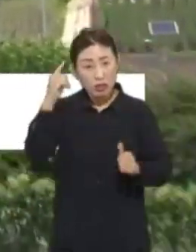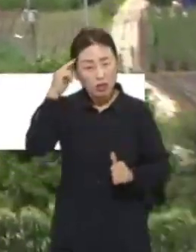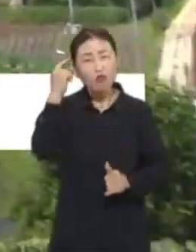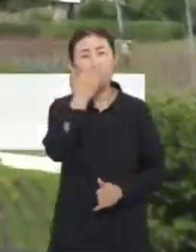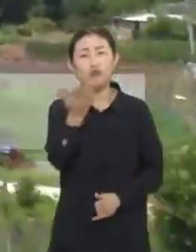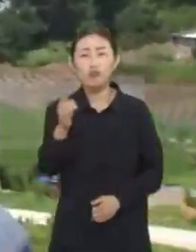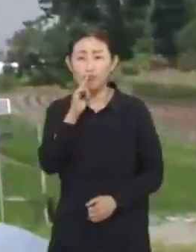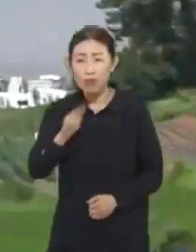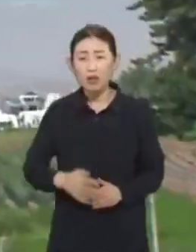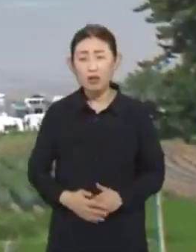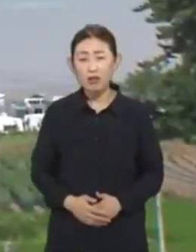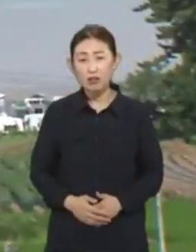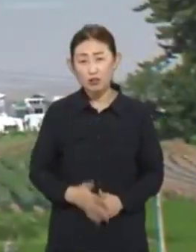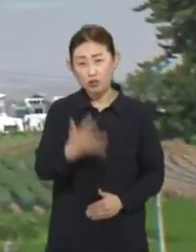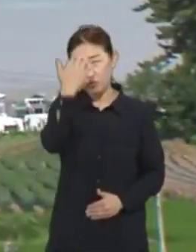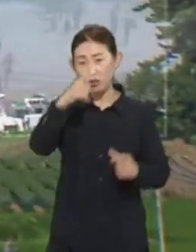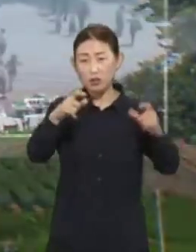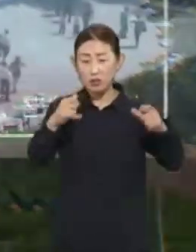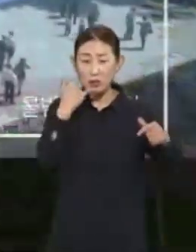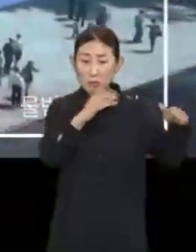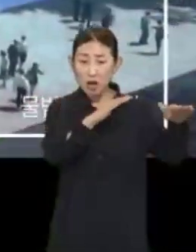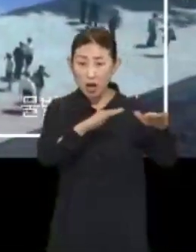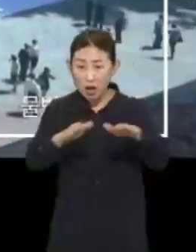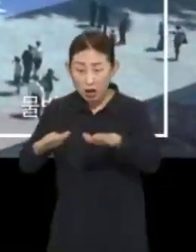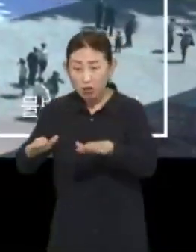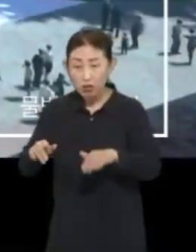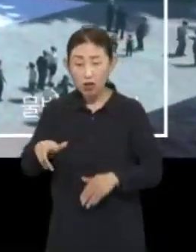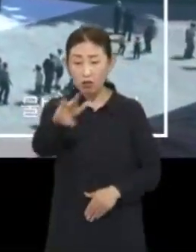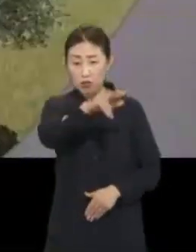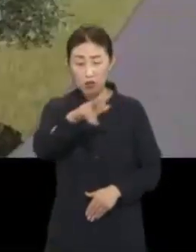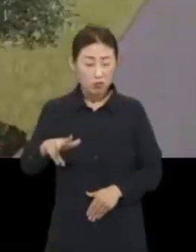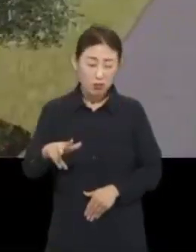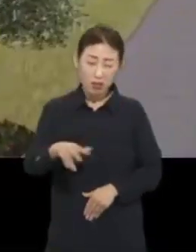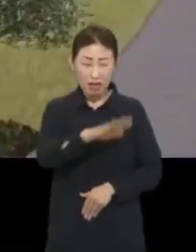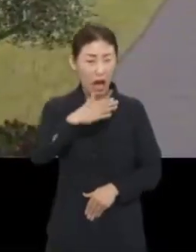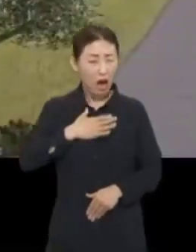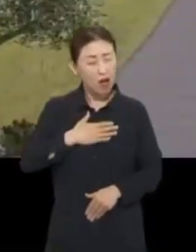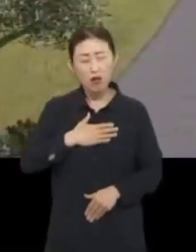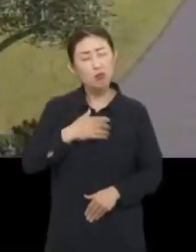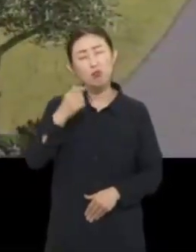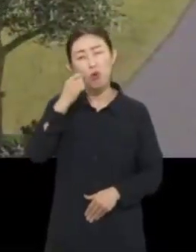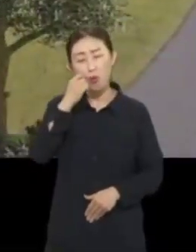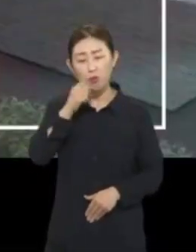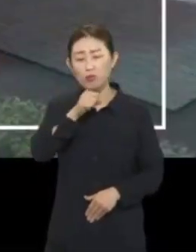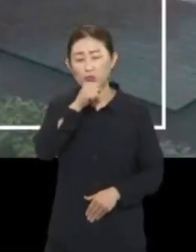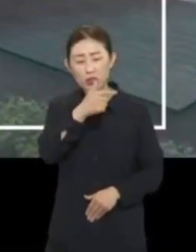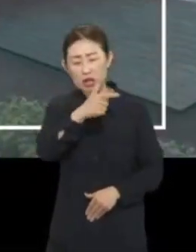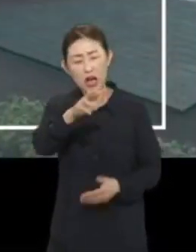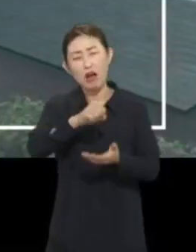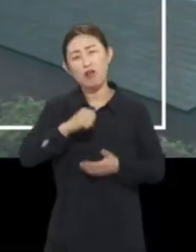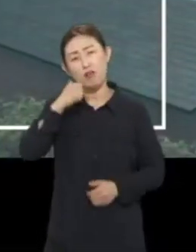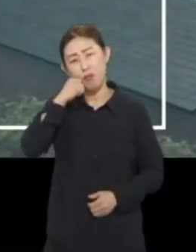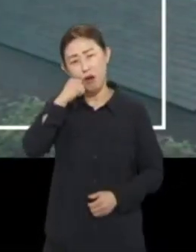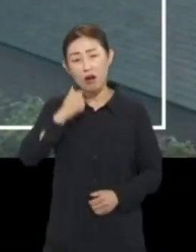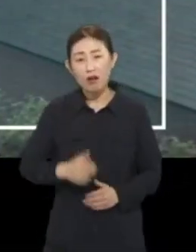내용입니다. 충청도 작은 해안을 국민들이 제대로 알 리 없는 상황에서 좋은 점수를 얻기 힘든 건 자명한